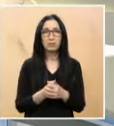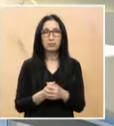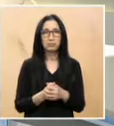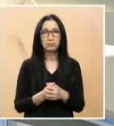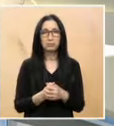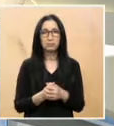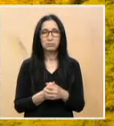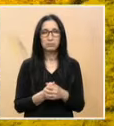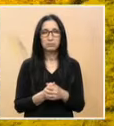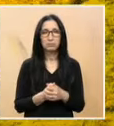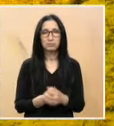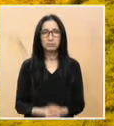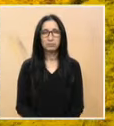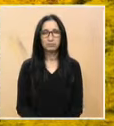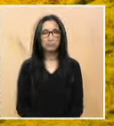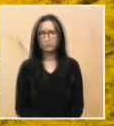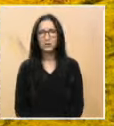мистични свойства.